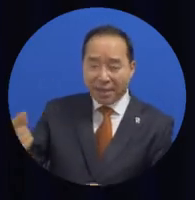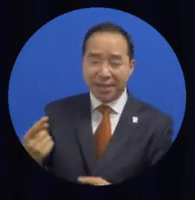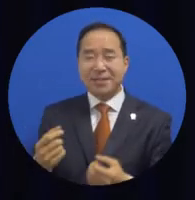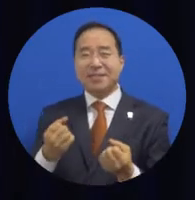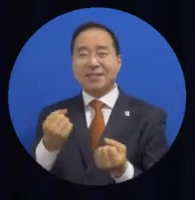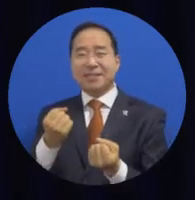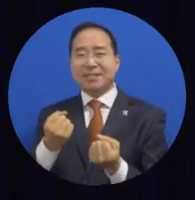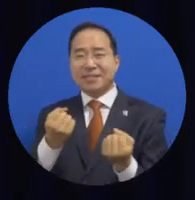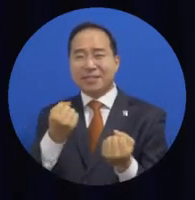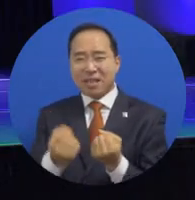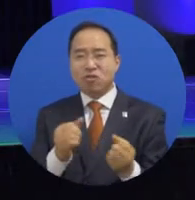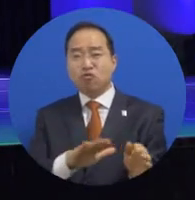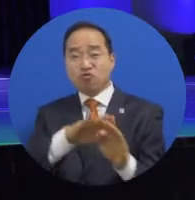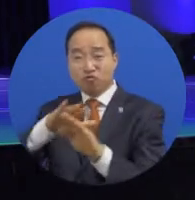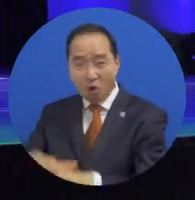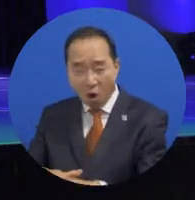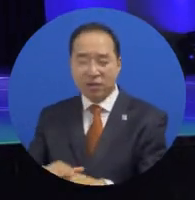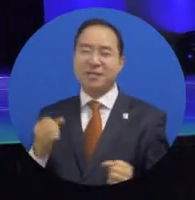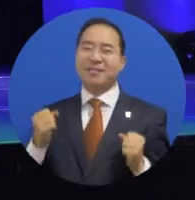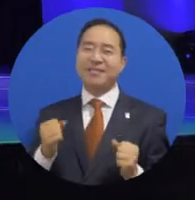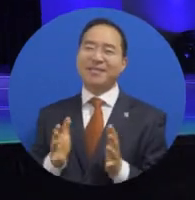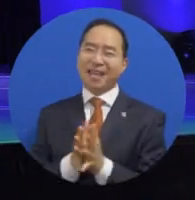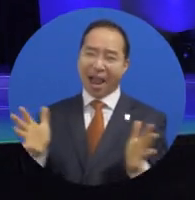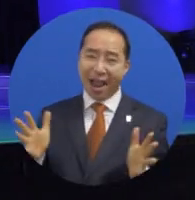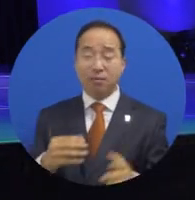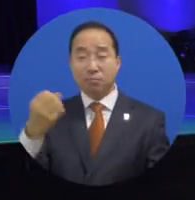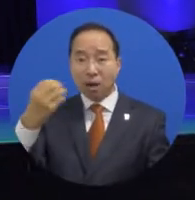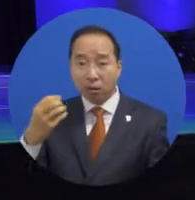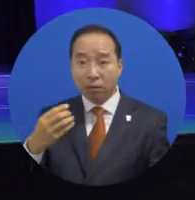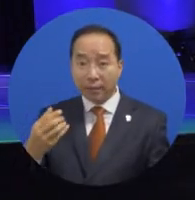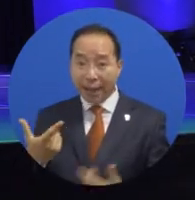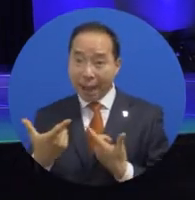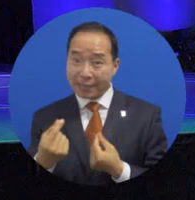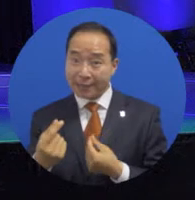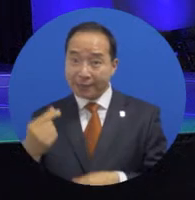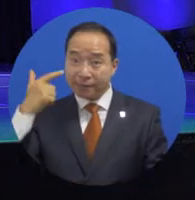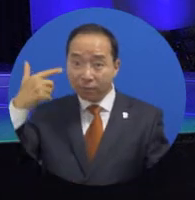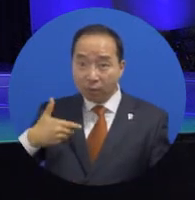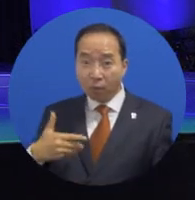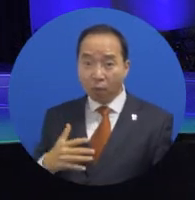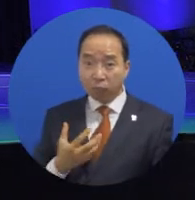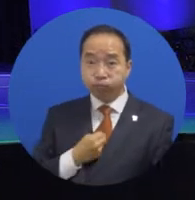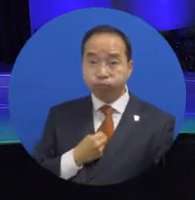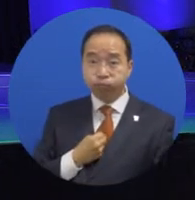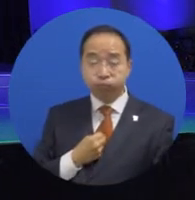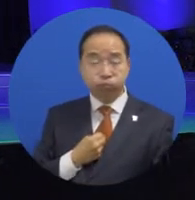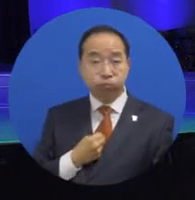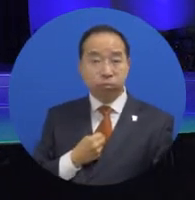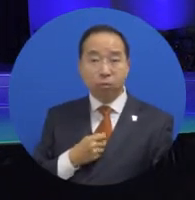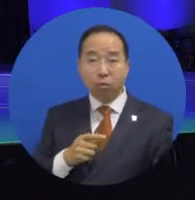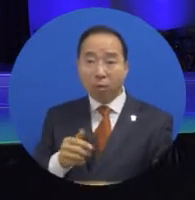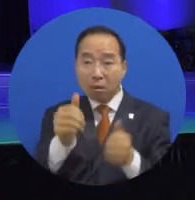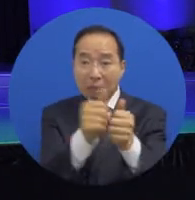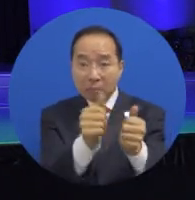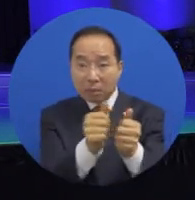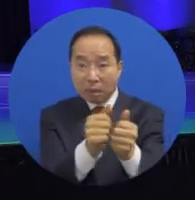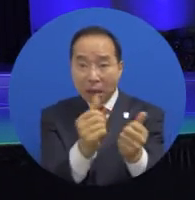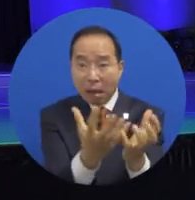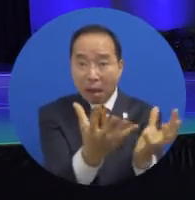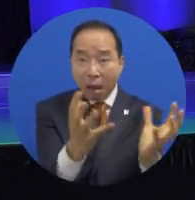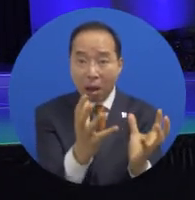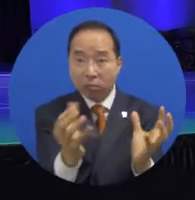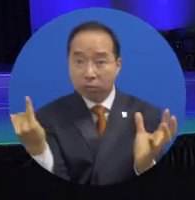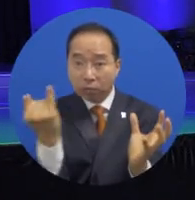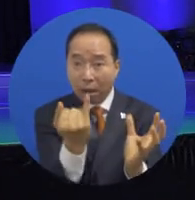뛸까요? 이렇게 얘기를 하는 거예요. 저는 정말 충격을 먹었습니다. 아니, 저렇게 남자들 틈에 껴서 자전거를 타는